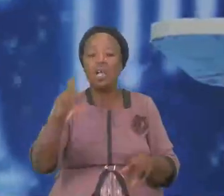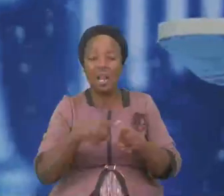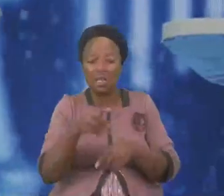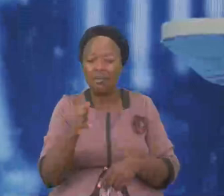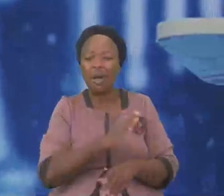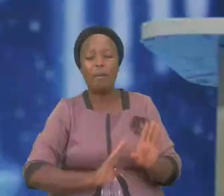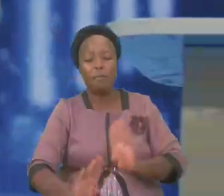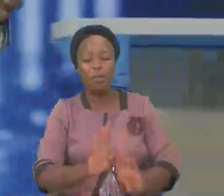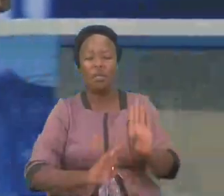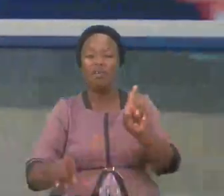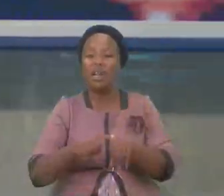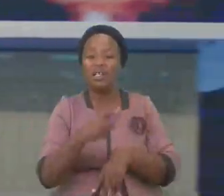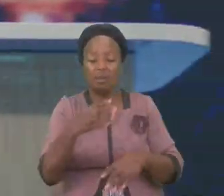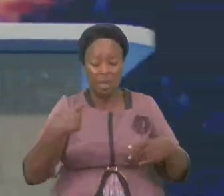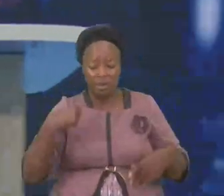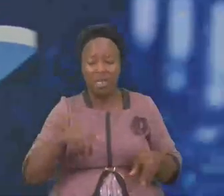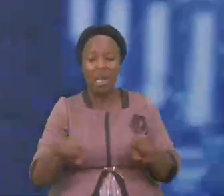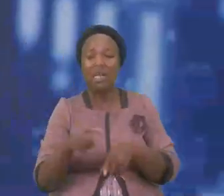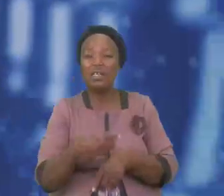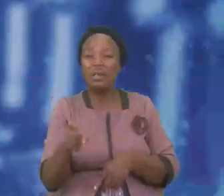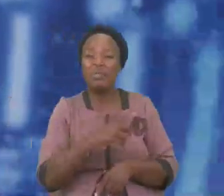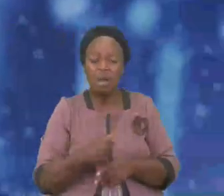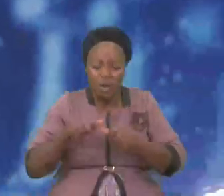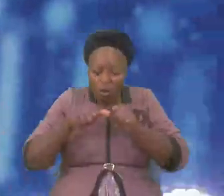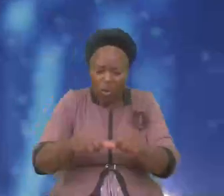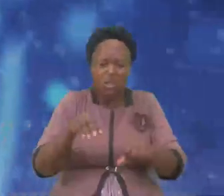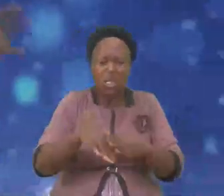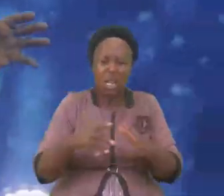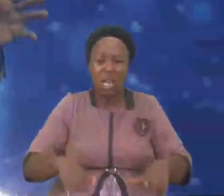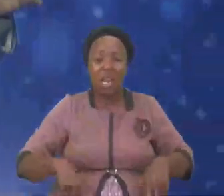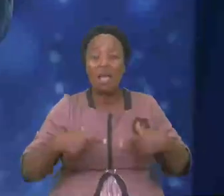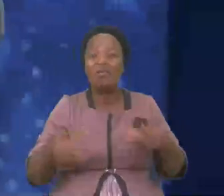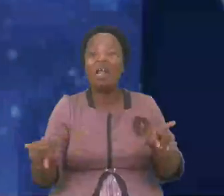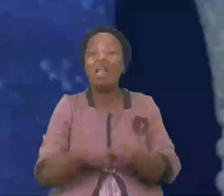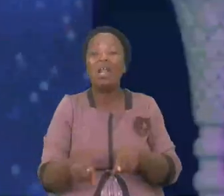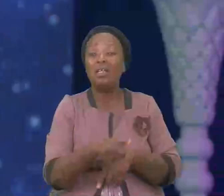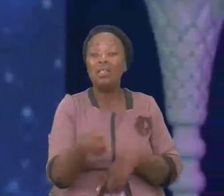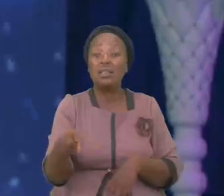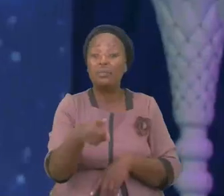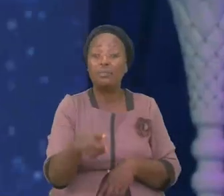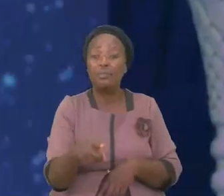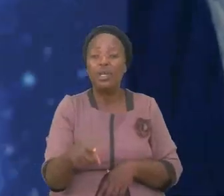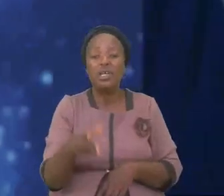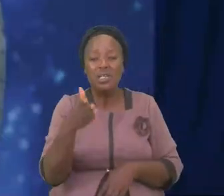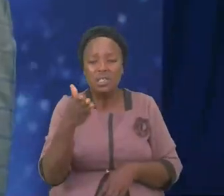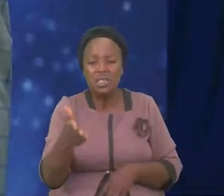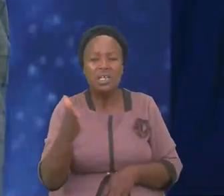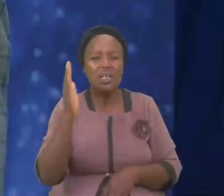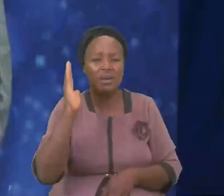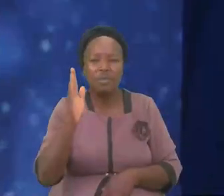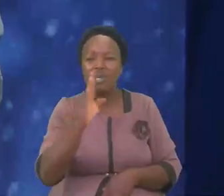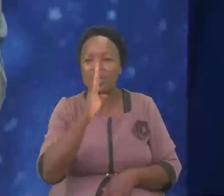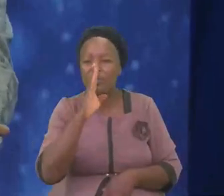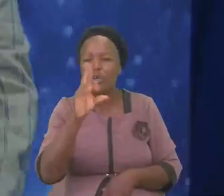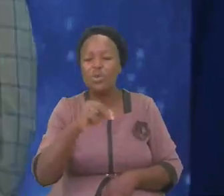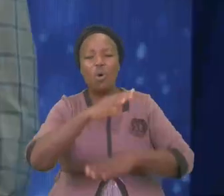eux, s'habille comme eux, et continue la vie comme ça, il n'y aura pas de repos. Il